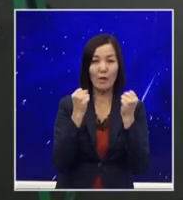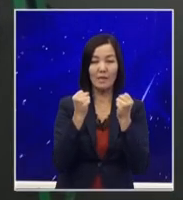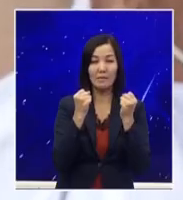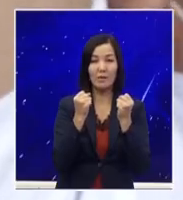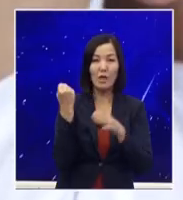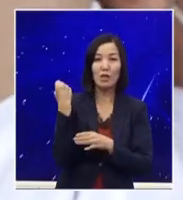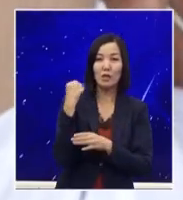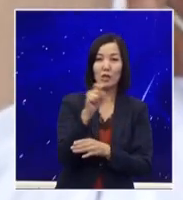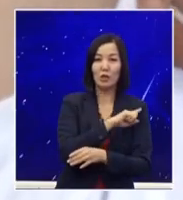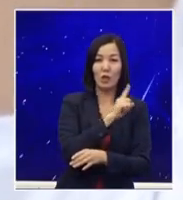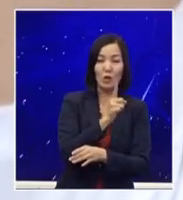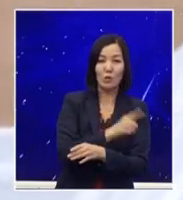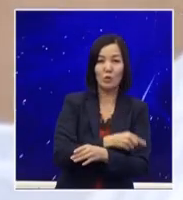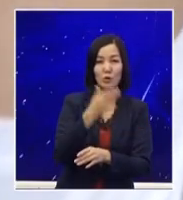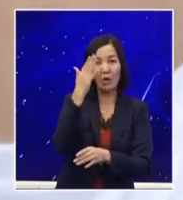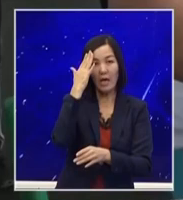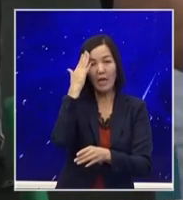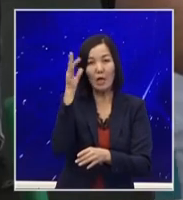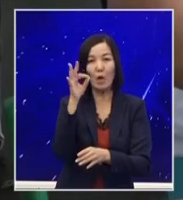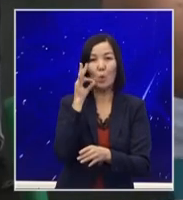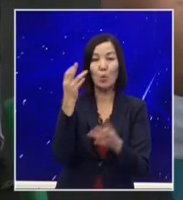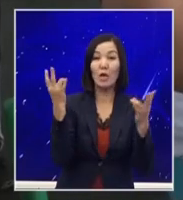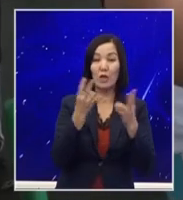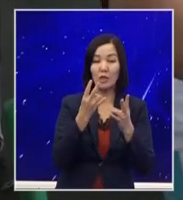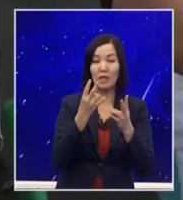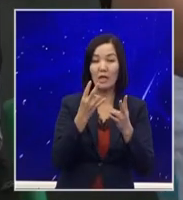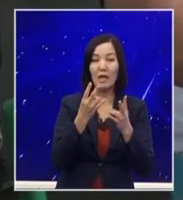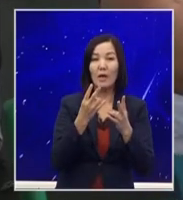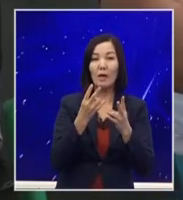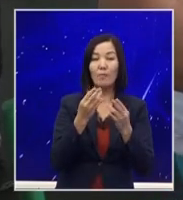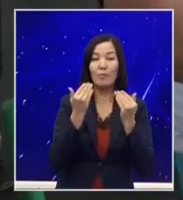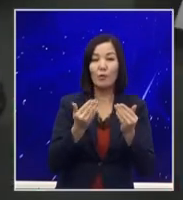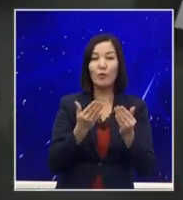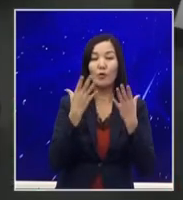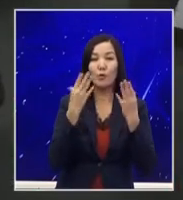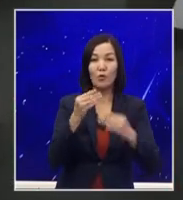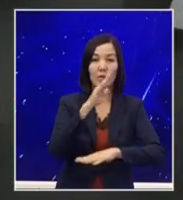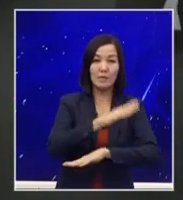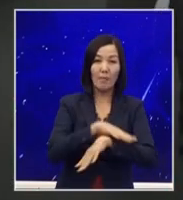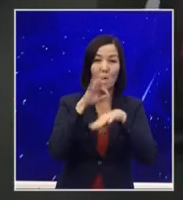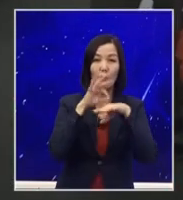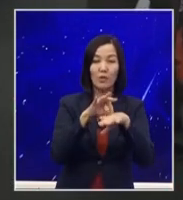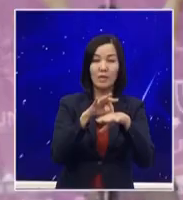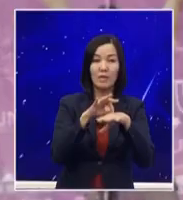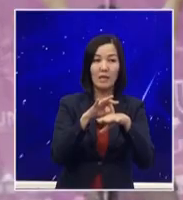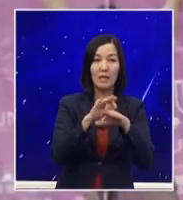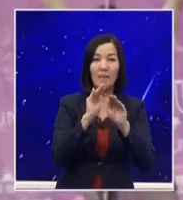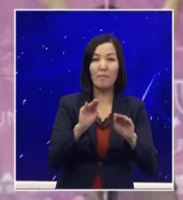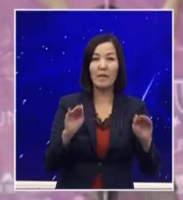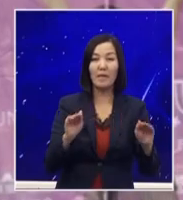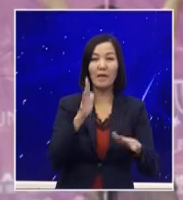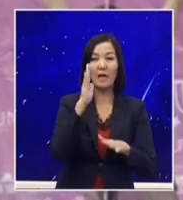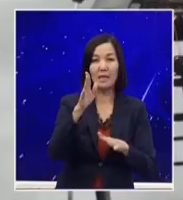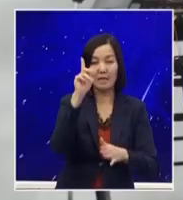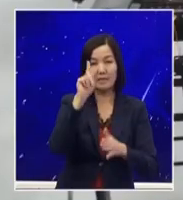қара күшпен қоса айла тәсілдің аса қажет екенін айтады. Бүгінгі шеберлік дәрісін өткізген аспан таулы көрендерден де алда